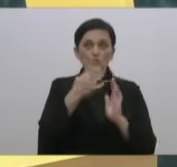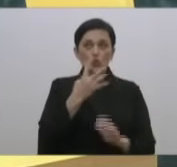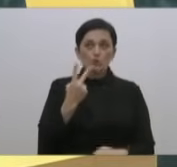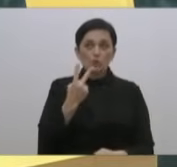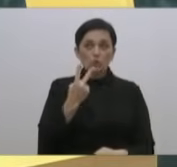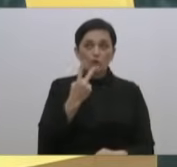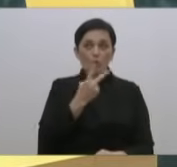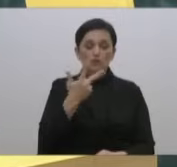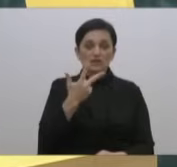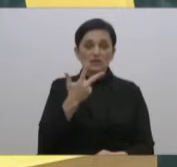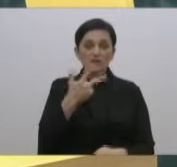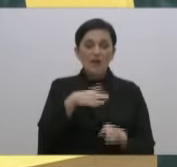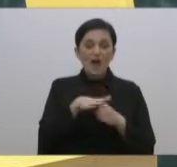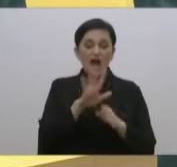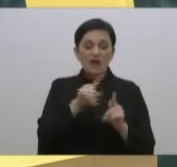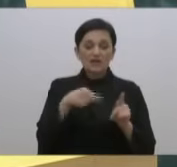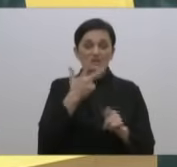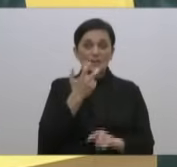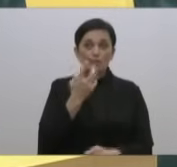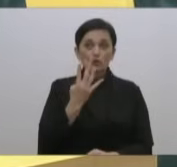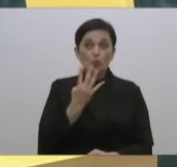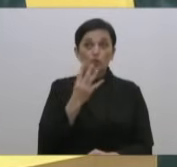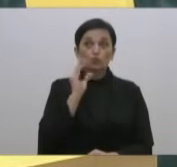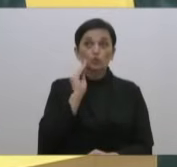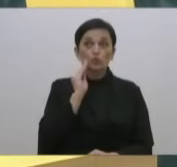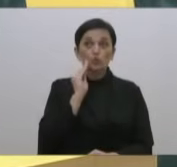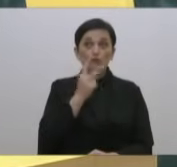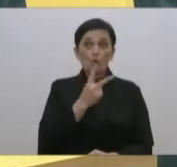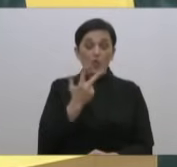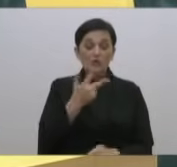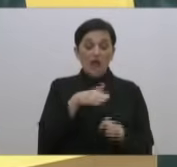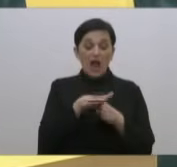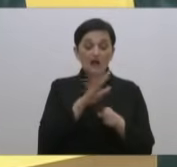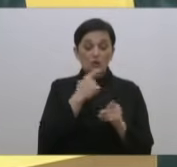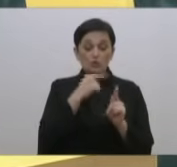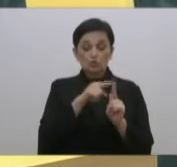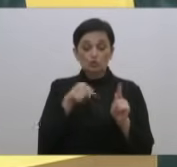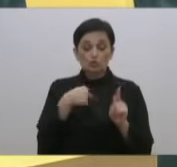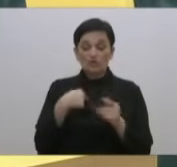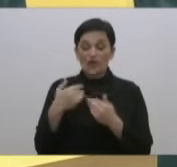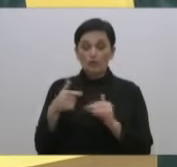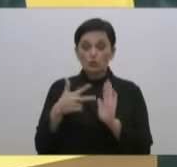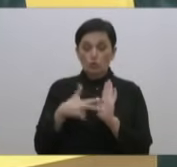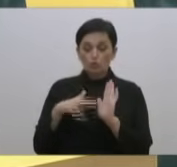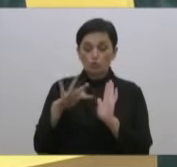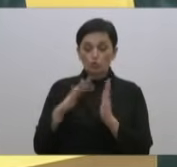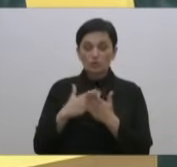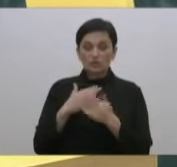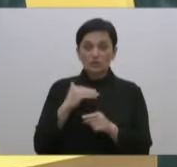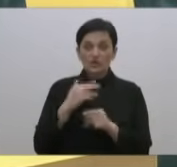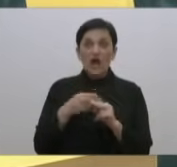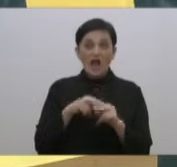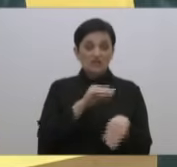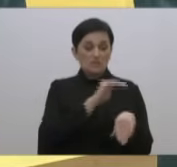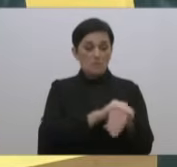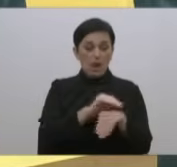dauri, oții o te sami, arasulițeli, samas otri. Mașii rodesați, oții o te sami, arasulițeli, ce nu-i mărteba și arii, sot hmăți da huti.